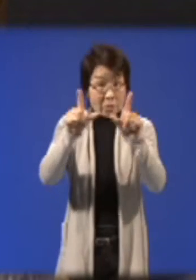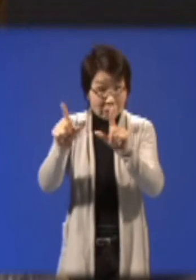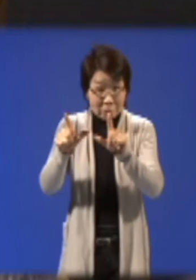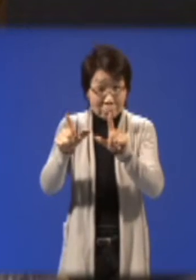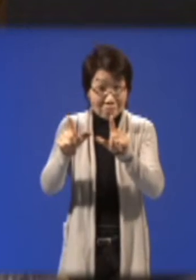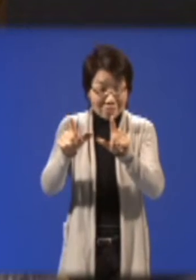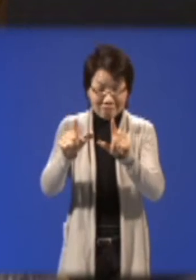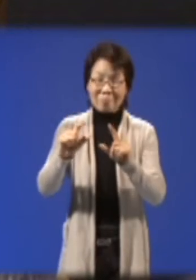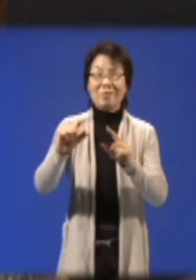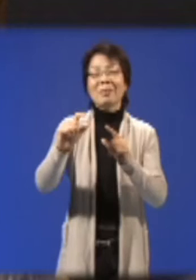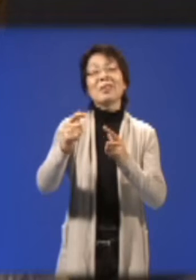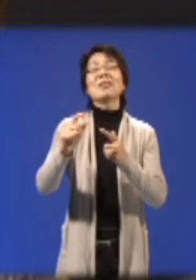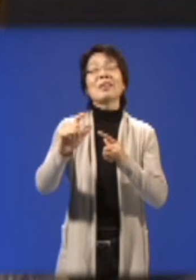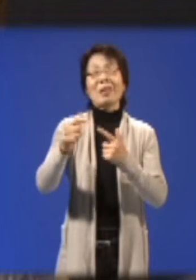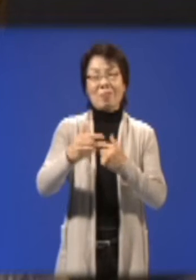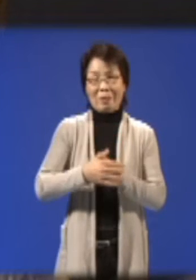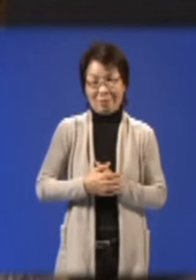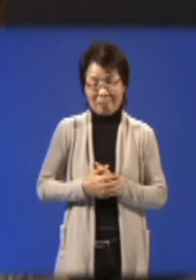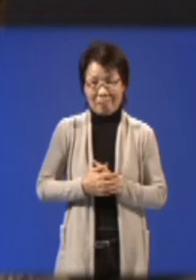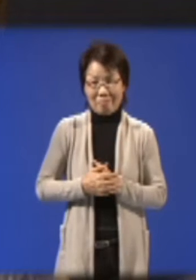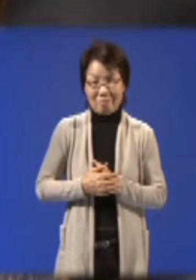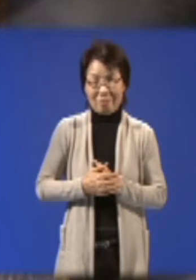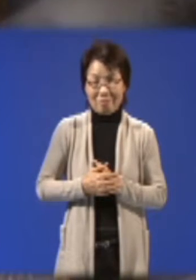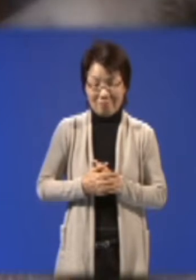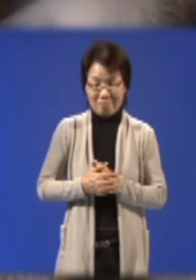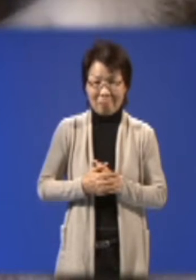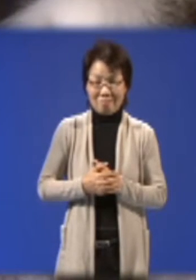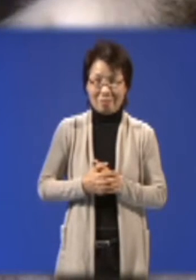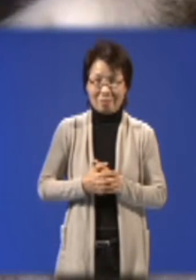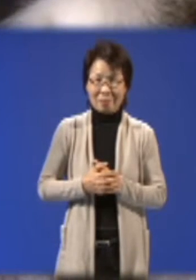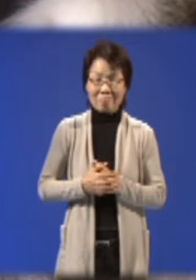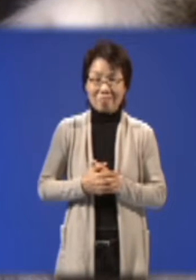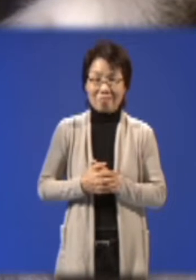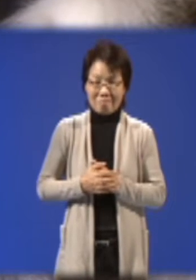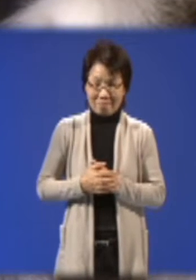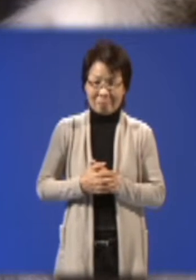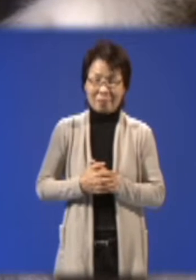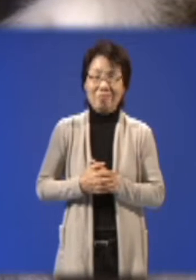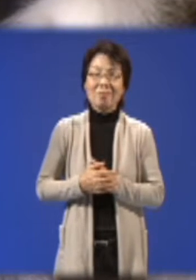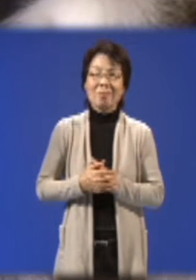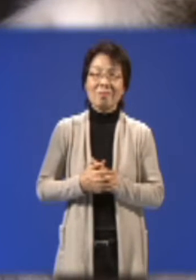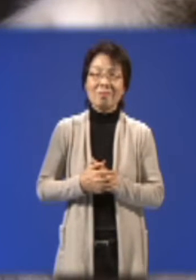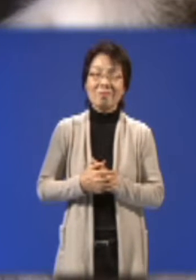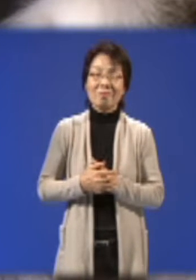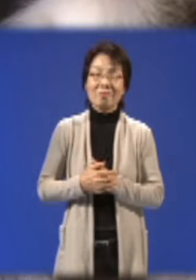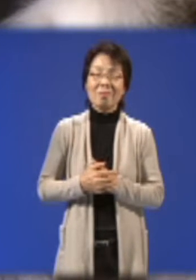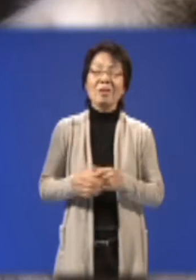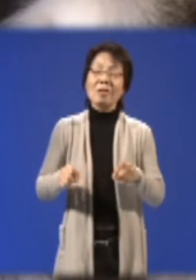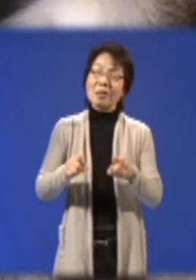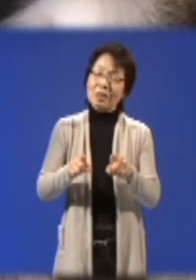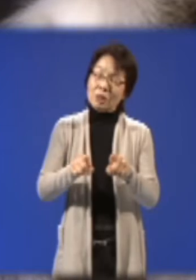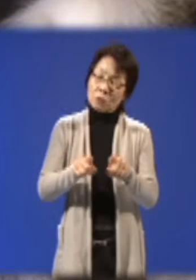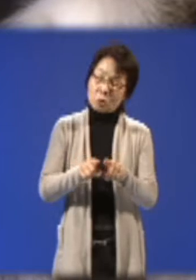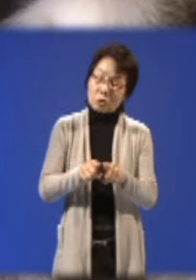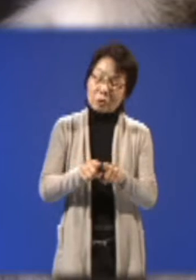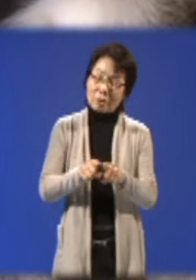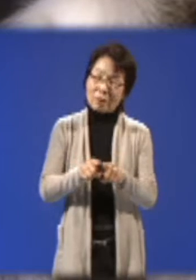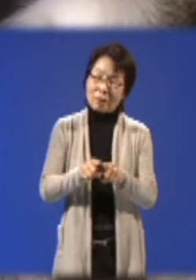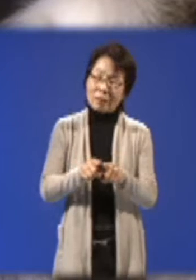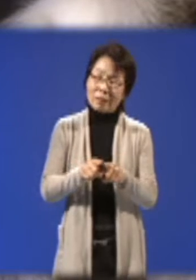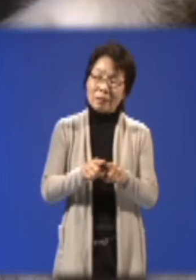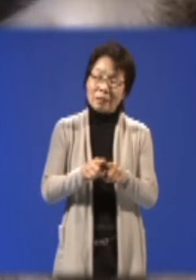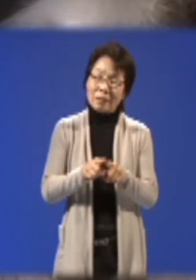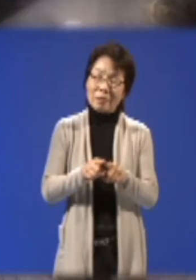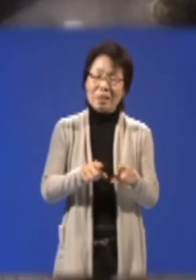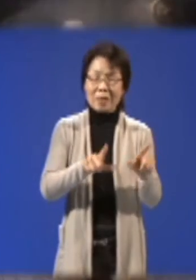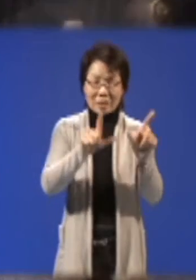実際にはこういう形で一緒に、 住んでる感じ、 寝起きしてたかって、そう、まあそ